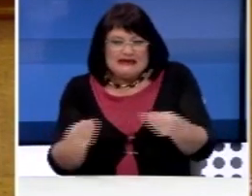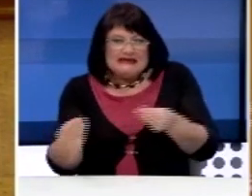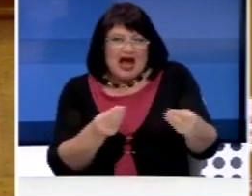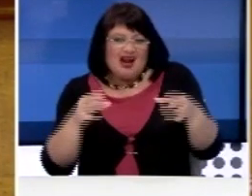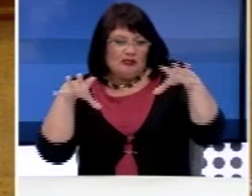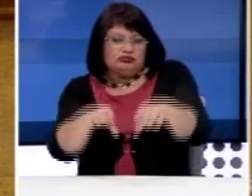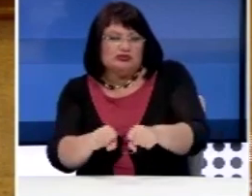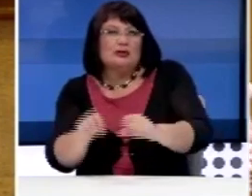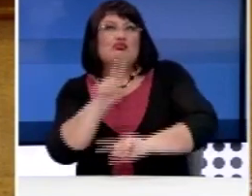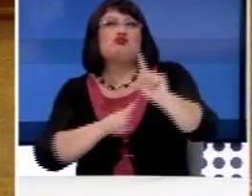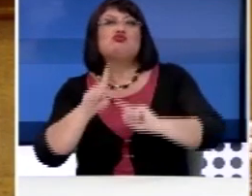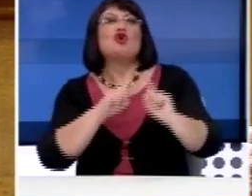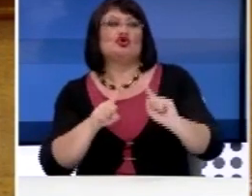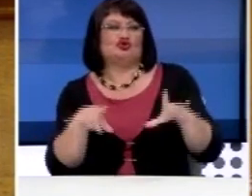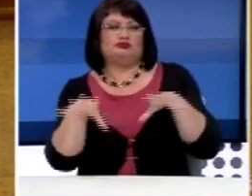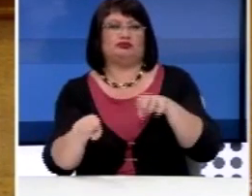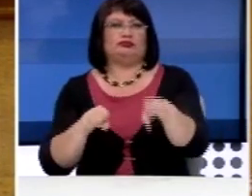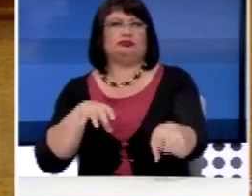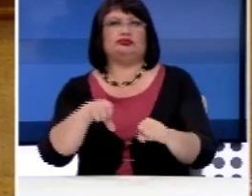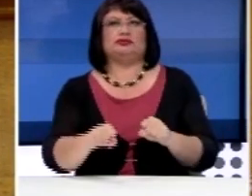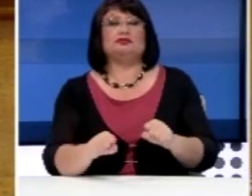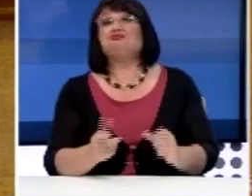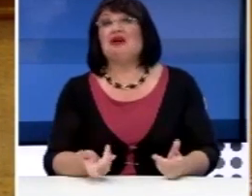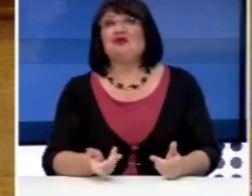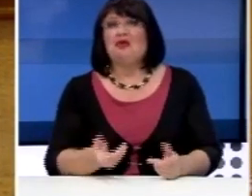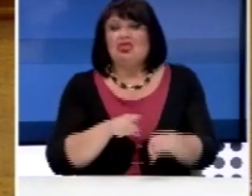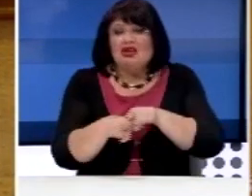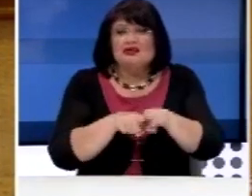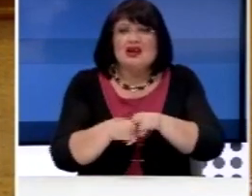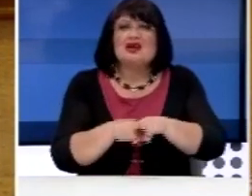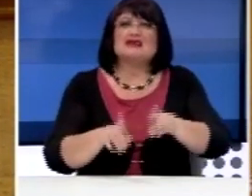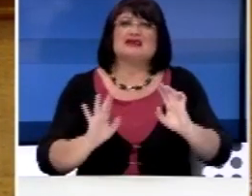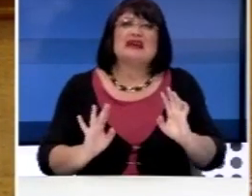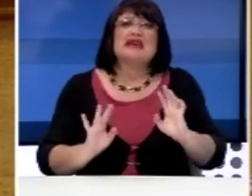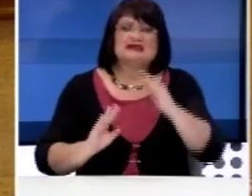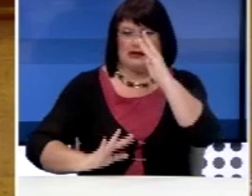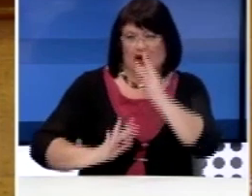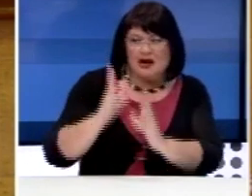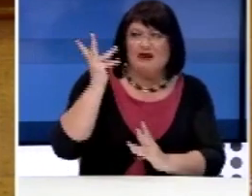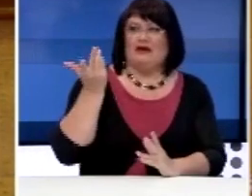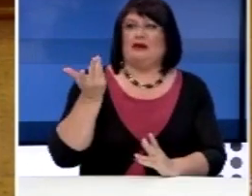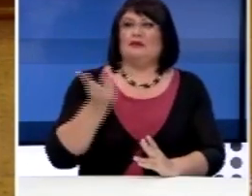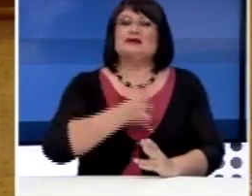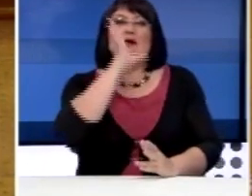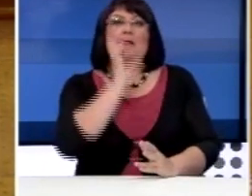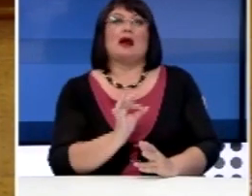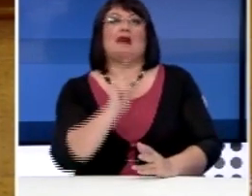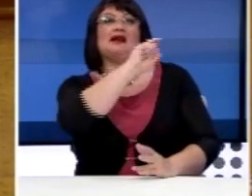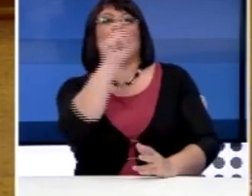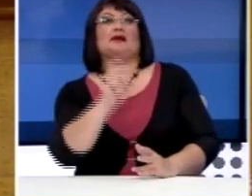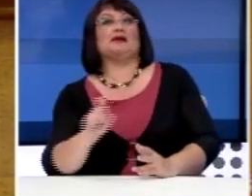που σε καμιά περίπτωση δεν ταυτίζεται με την αναβάθμιση πραγματικά της